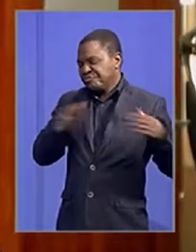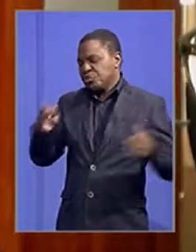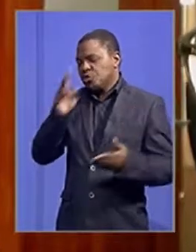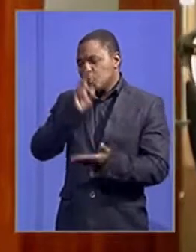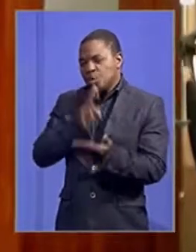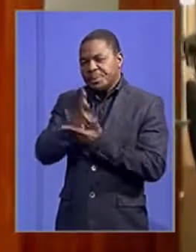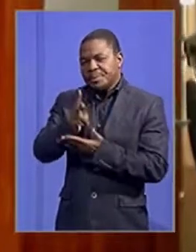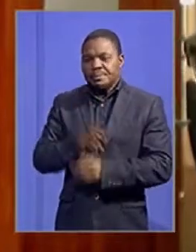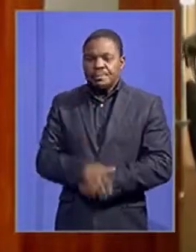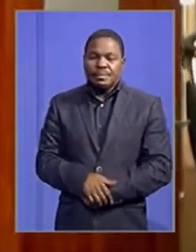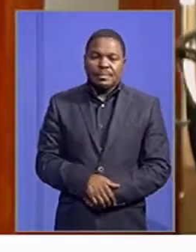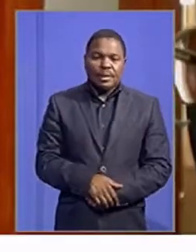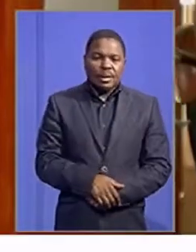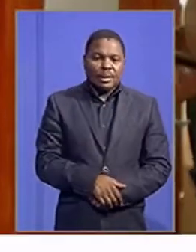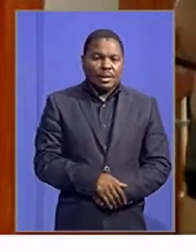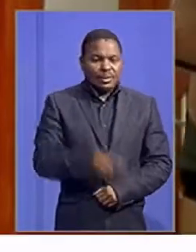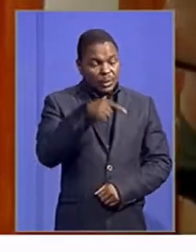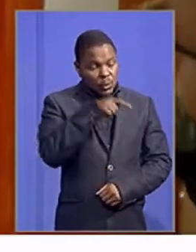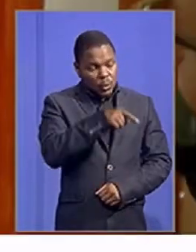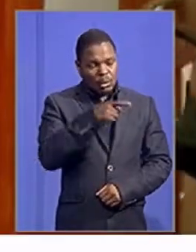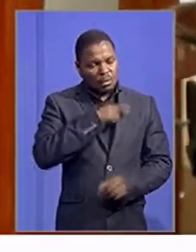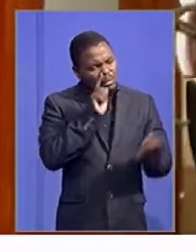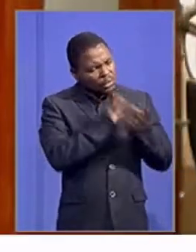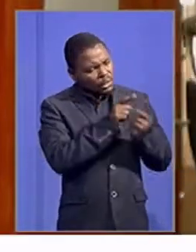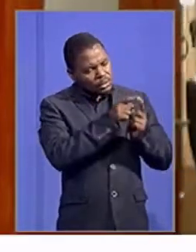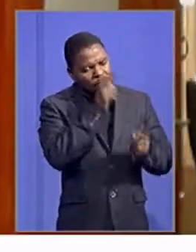tsena ko ena fela o itse fela rakgadi ke kopa